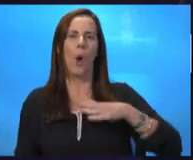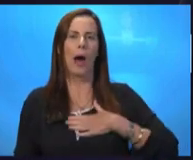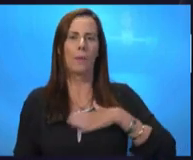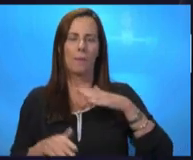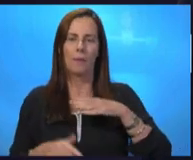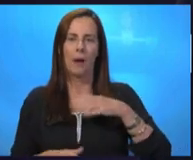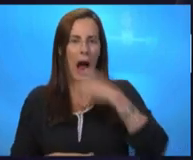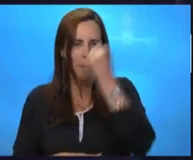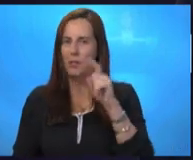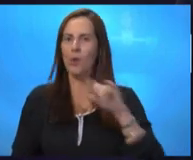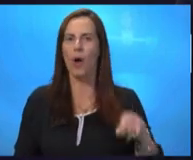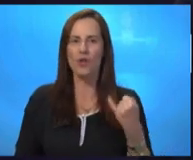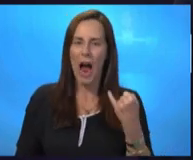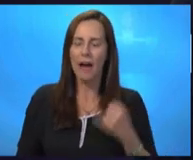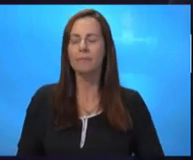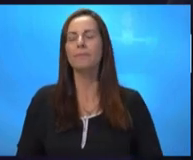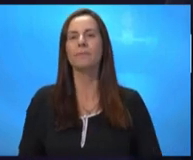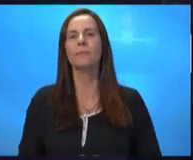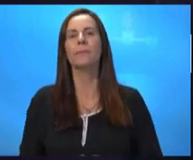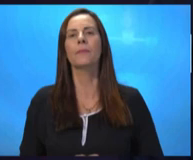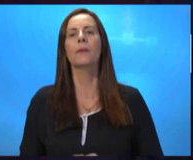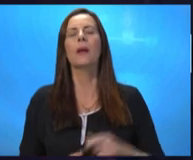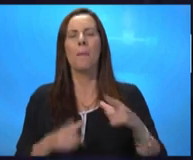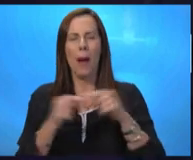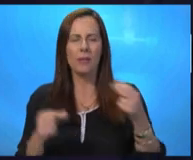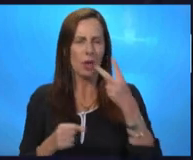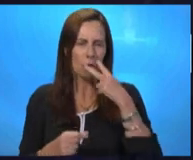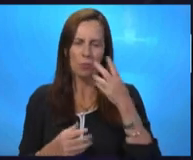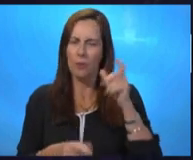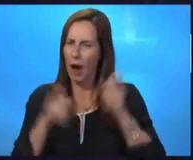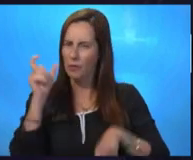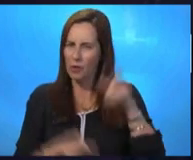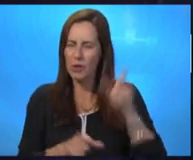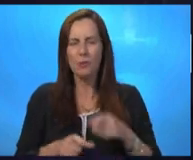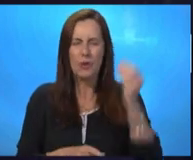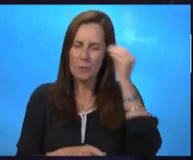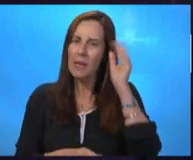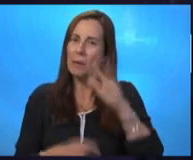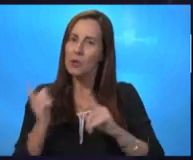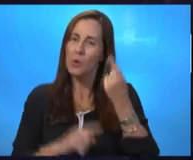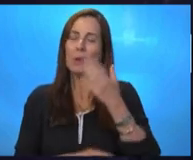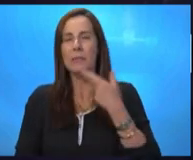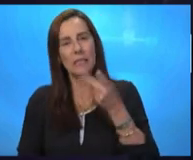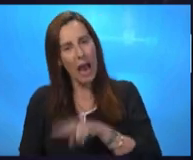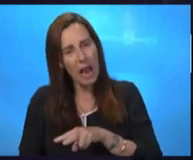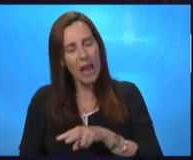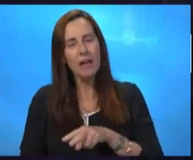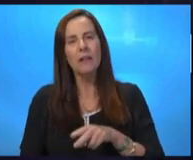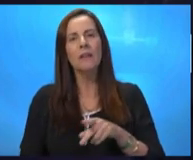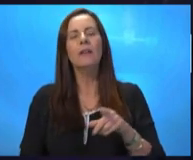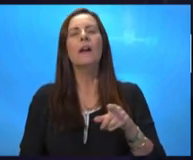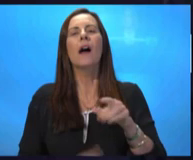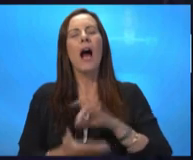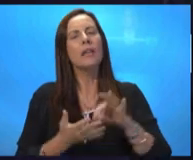הג'יהאד. בעורף העזתי ראינו ושמענו היום קולות שמזכירים גם את מה שקורה מהצד השני של הגדר. דנה בן שמעון